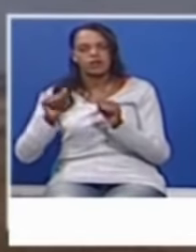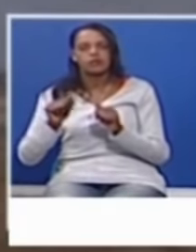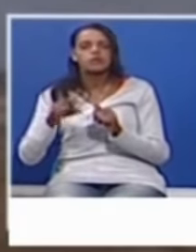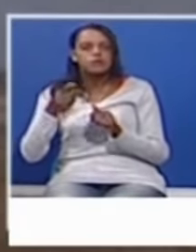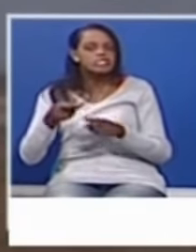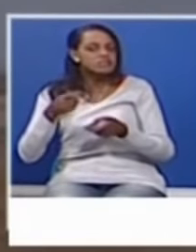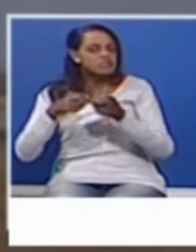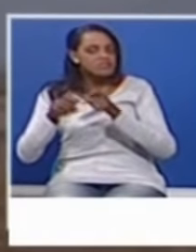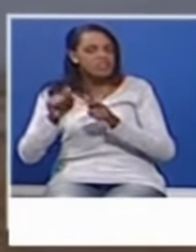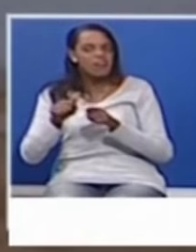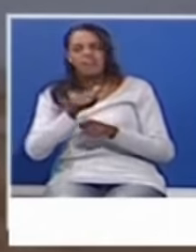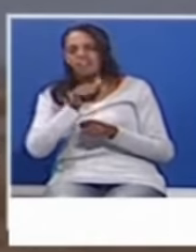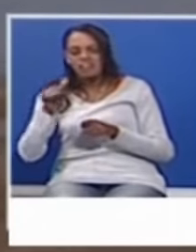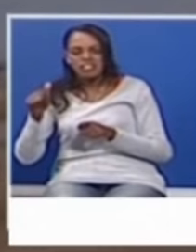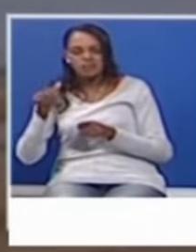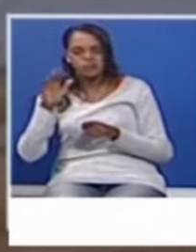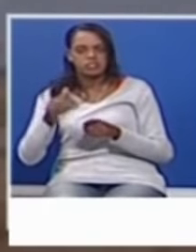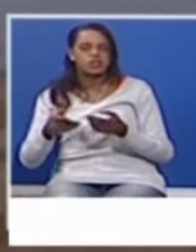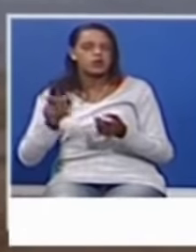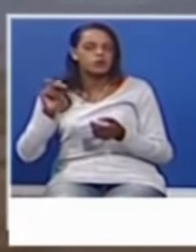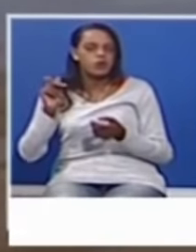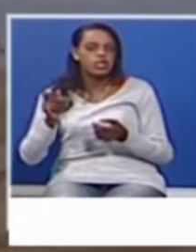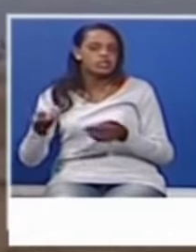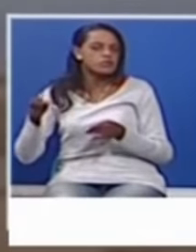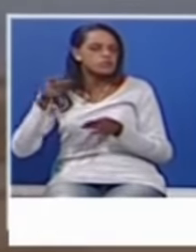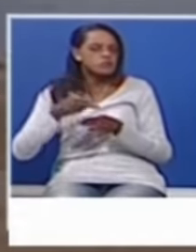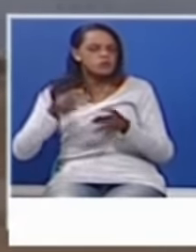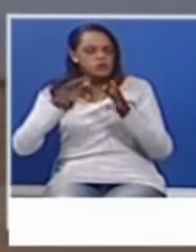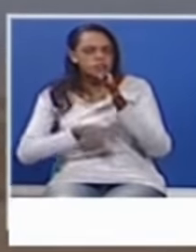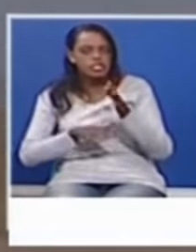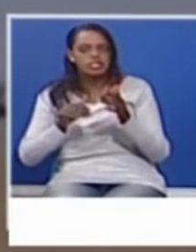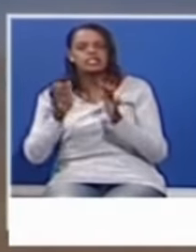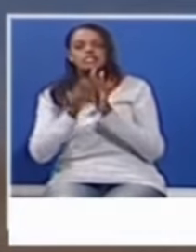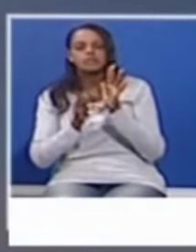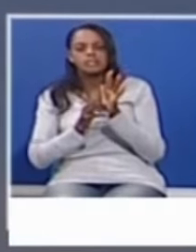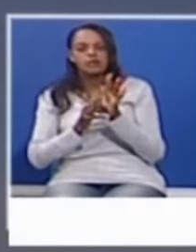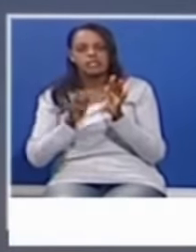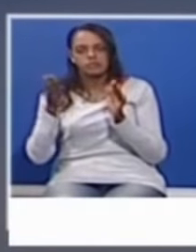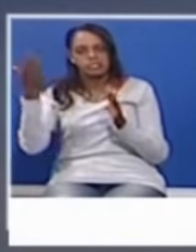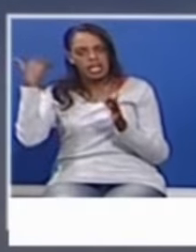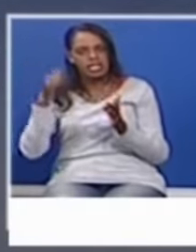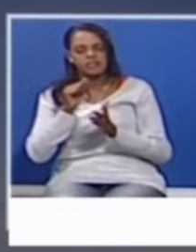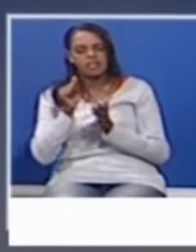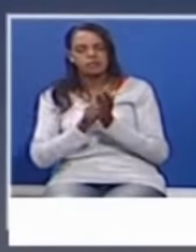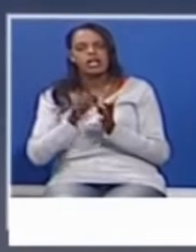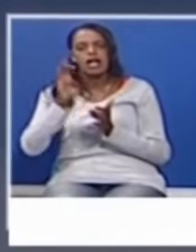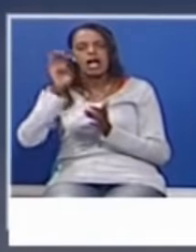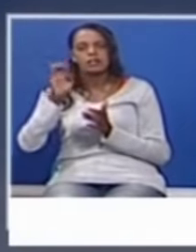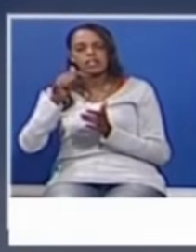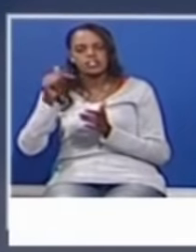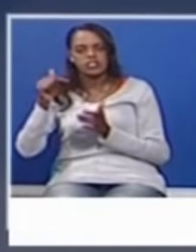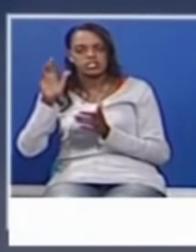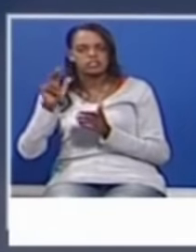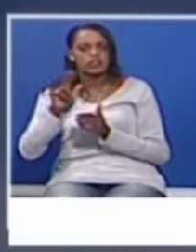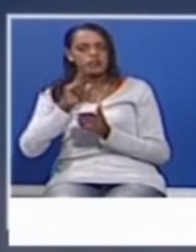ان شرفي بات ايرا ايران بمنصف دولار ازيو كم زن قول قولة زحبرو تبتابات ابزي حلف عمد 4500